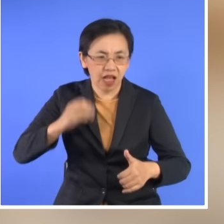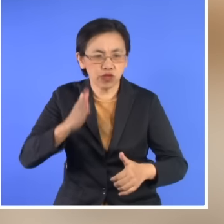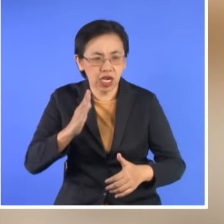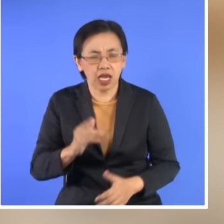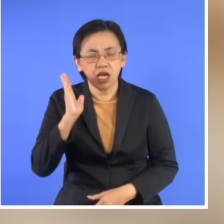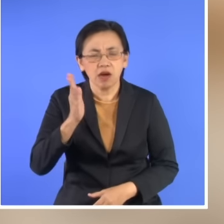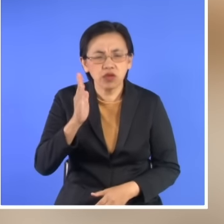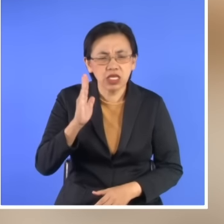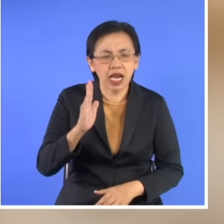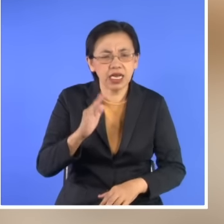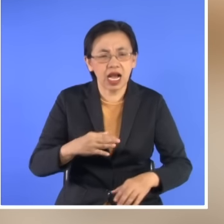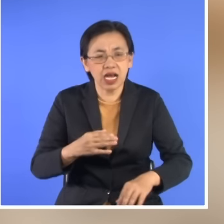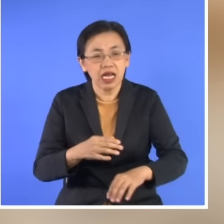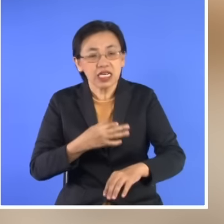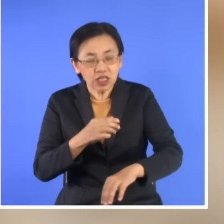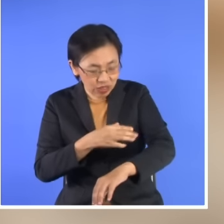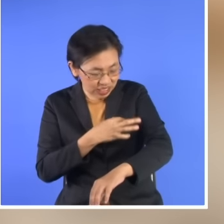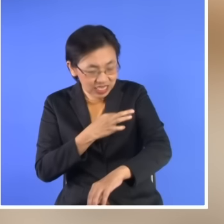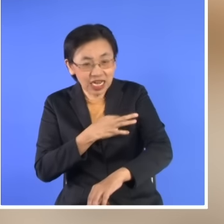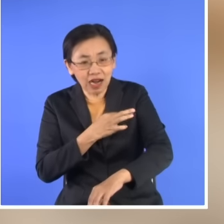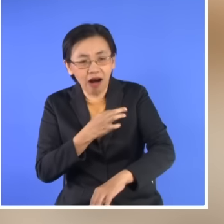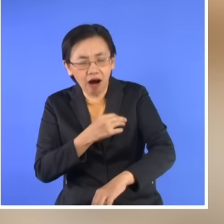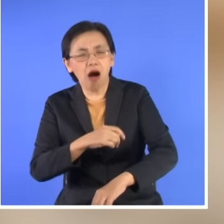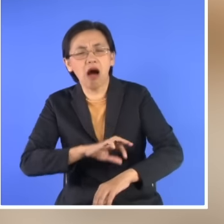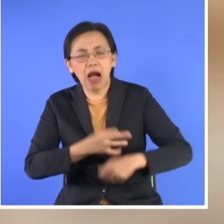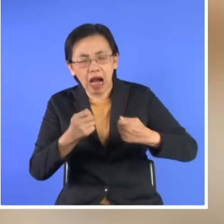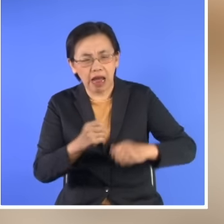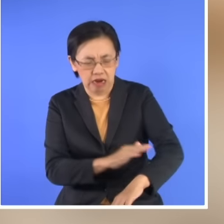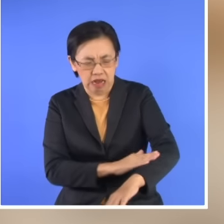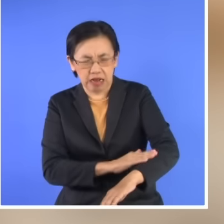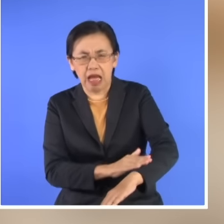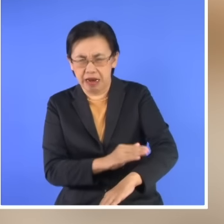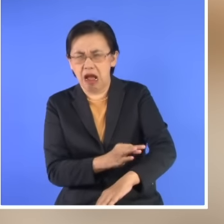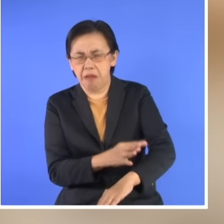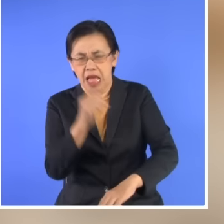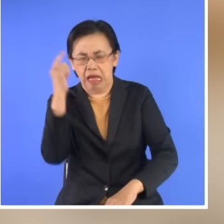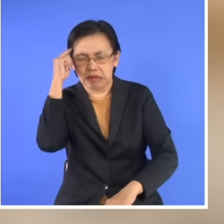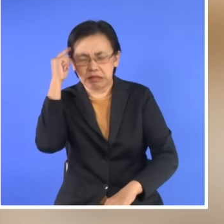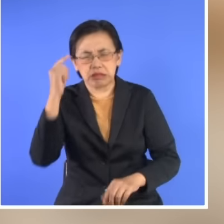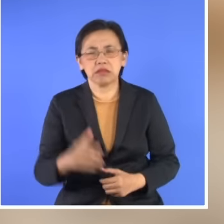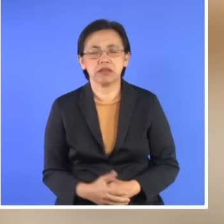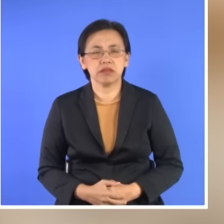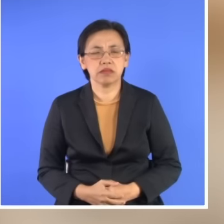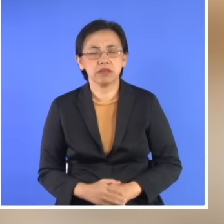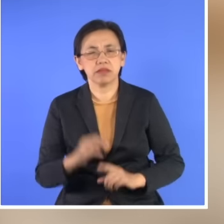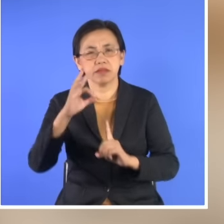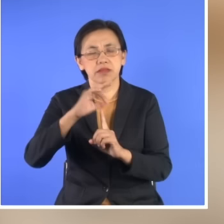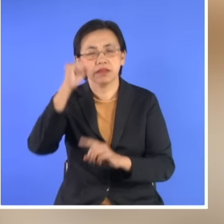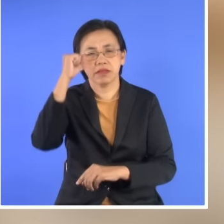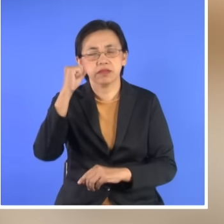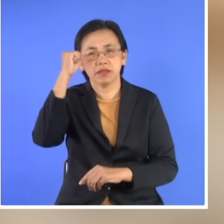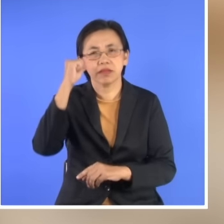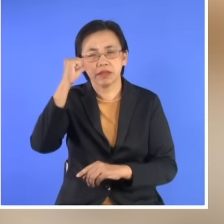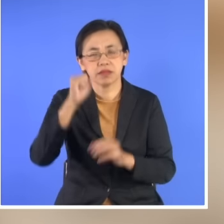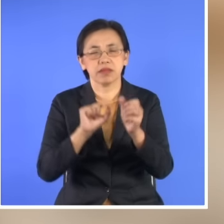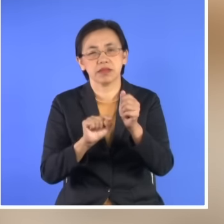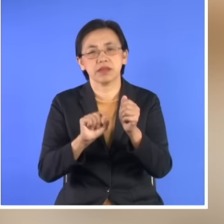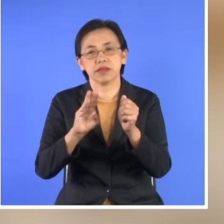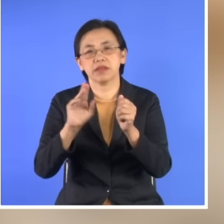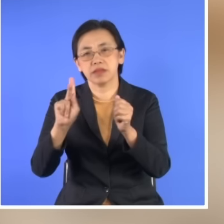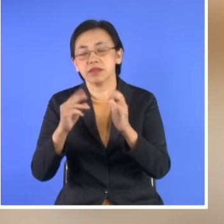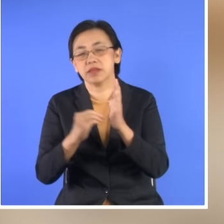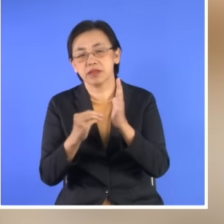แบบที่แขนเสื้อเนี่ยขาดหลุดลุ่ยไปเข้าใจว่าน่าจะบาดเจ็บที่แขนนะจุดเกิดเหตุอยู่ที่ป้ายรถเมล์ปฐวิกรเขตบึงกลุ่มกรุงเทพ